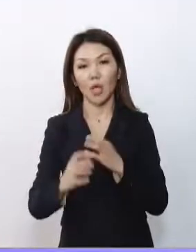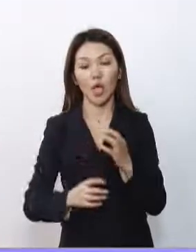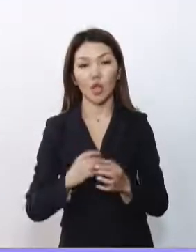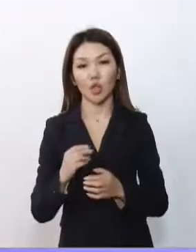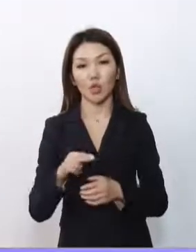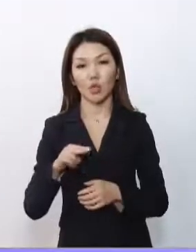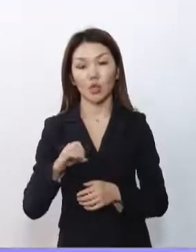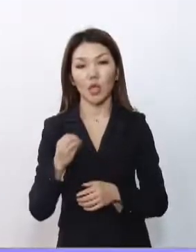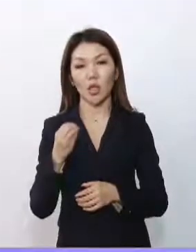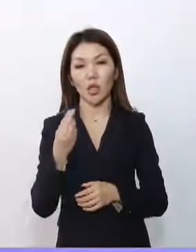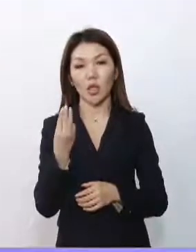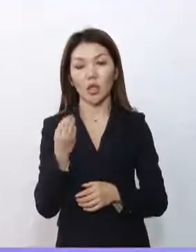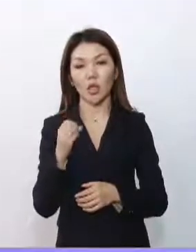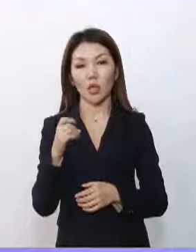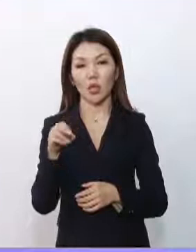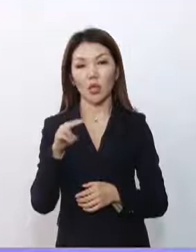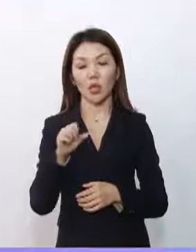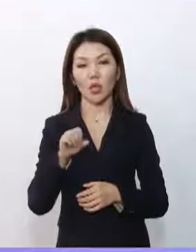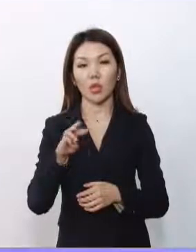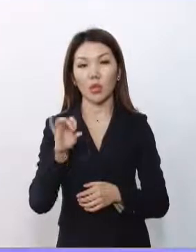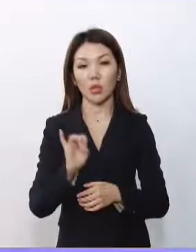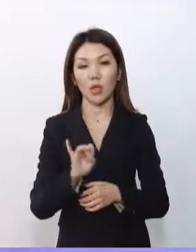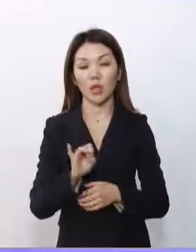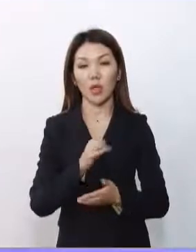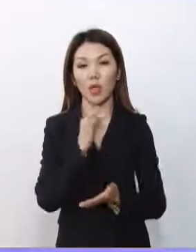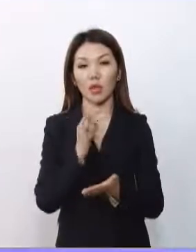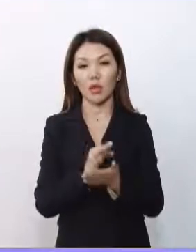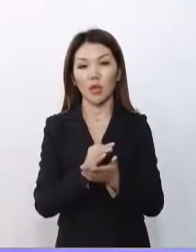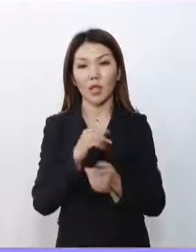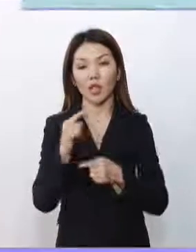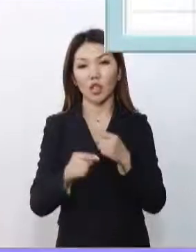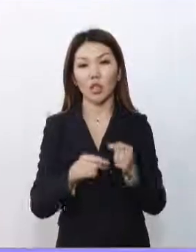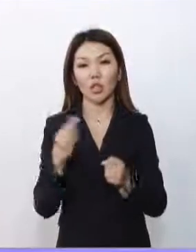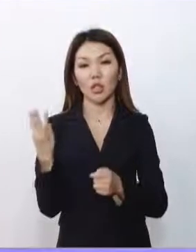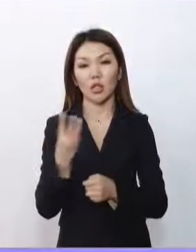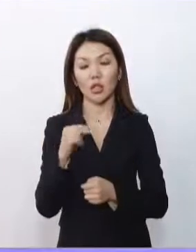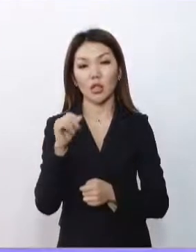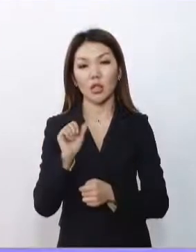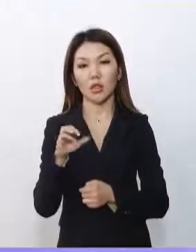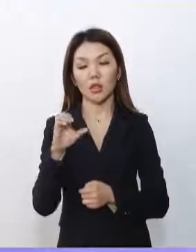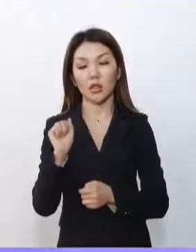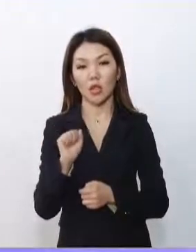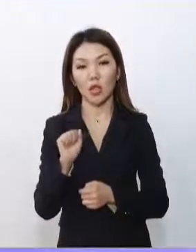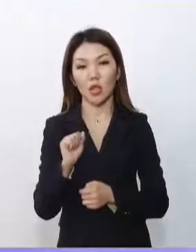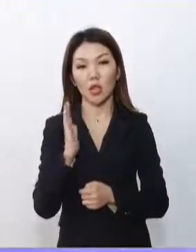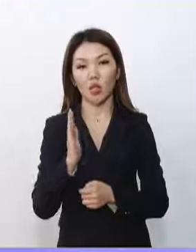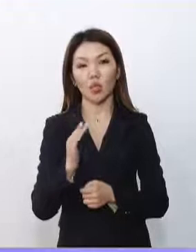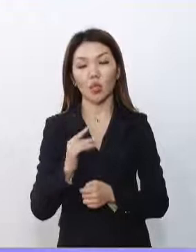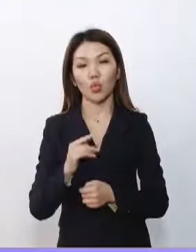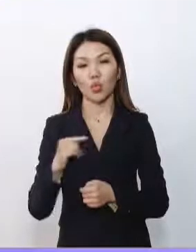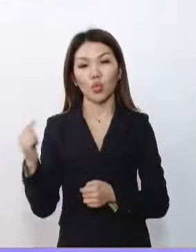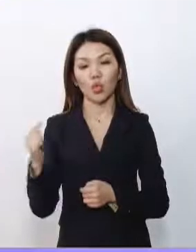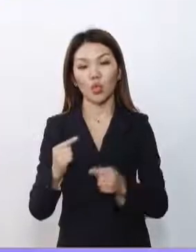пешеходами ответ через три часа пешеходы будут друг от друга